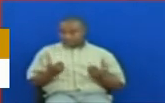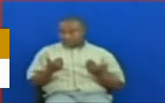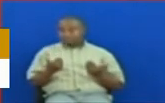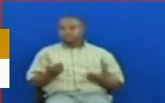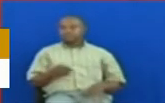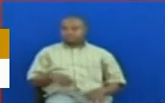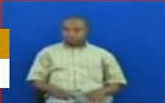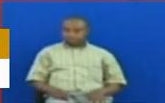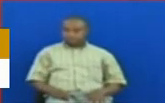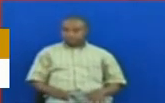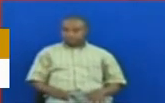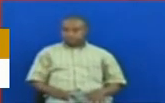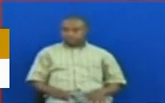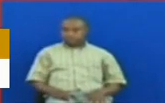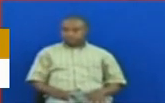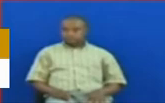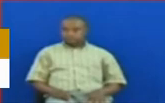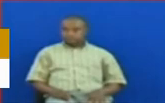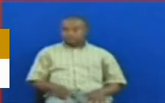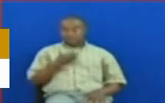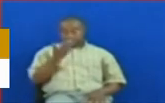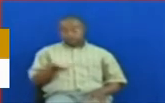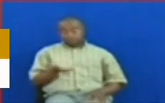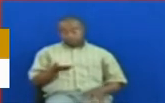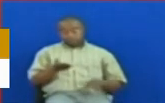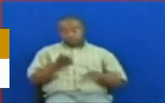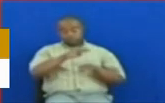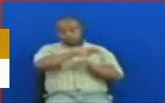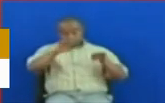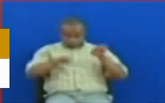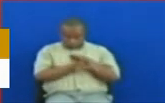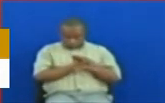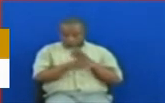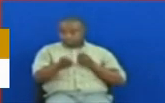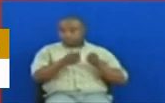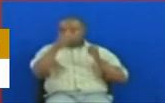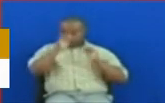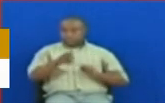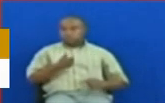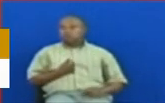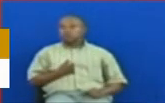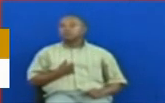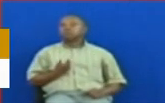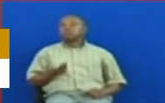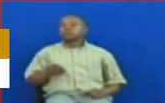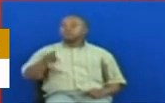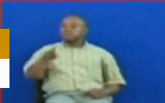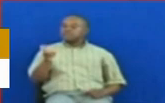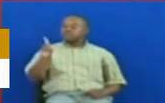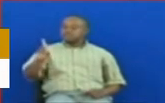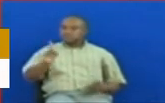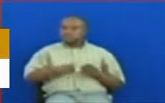Mwenyekiti, director nani, deputy director general ni PhD holder. DG ni PhD